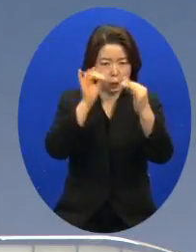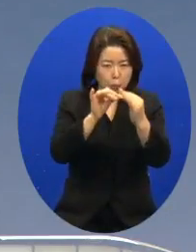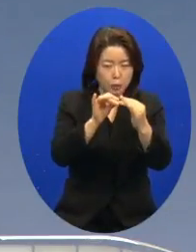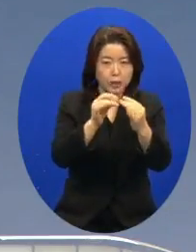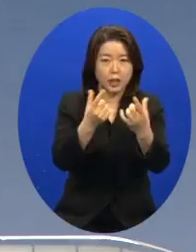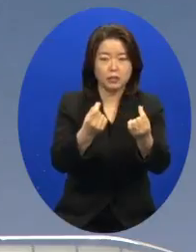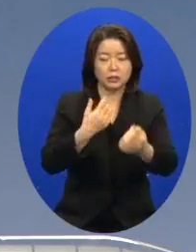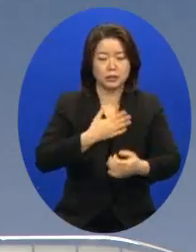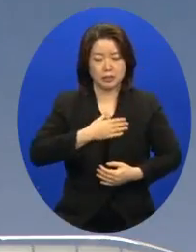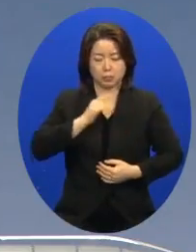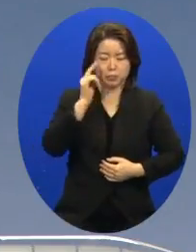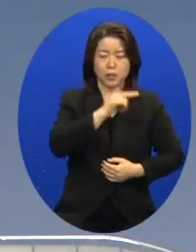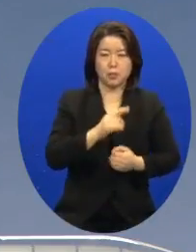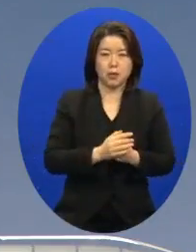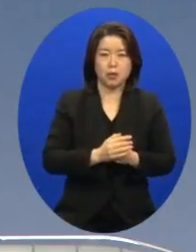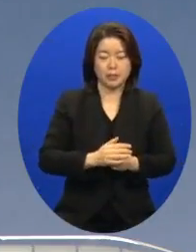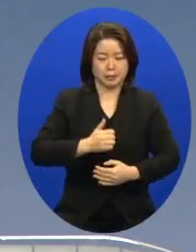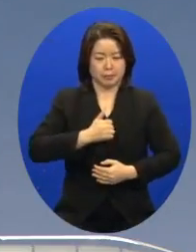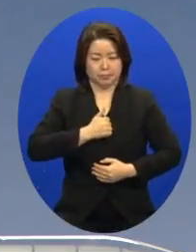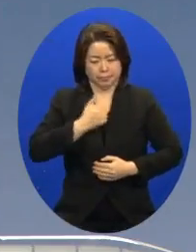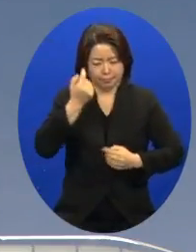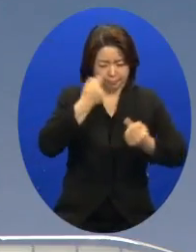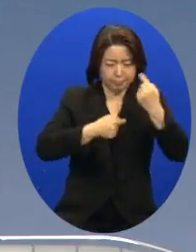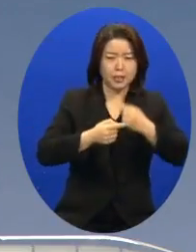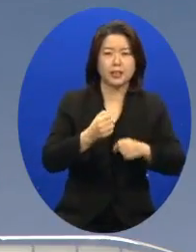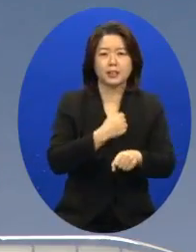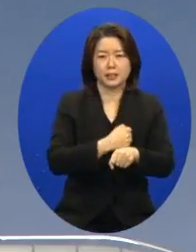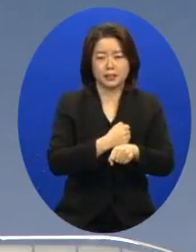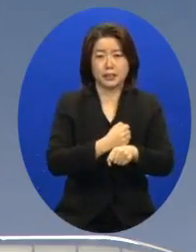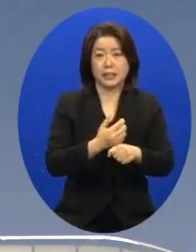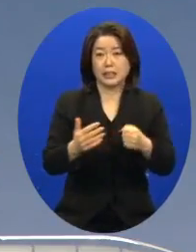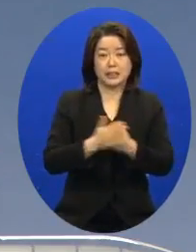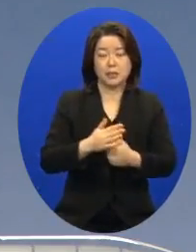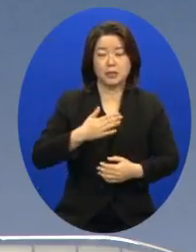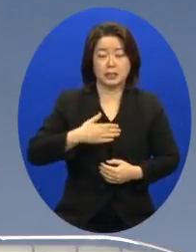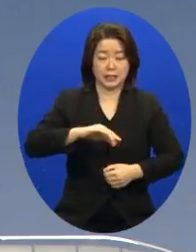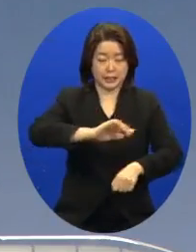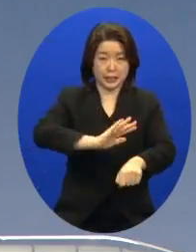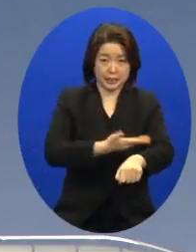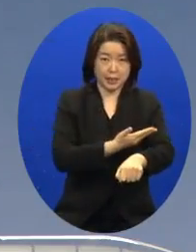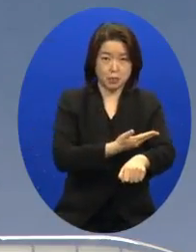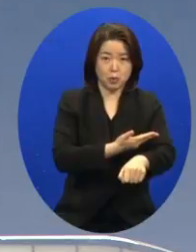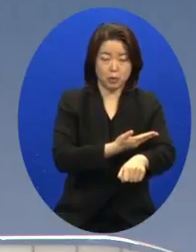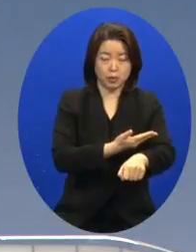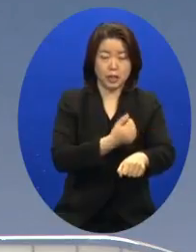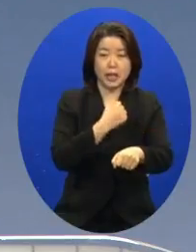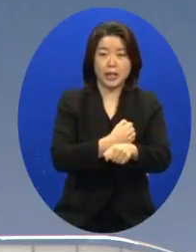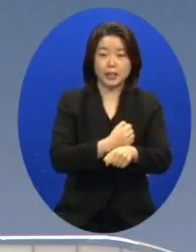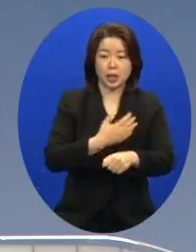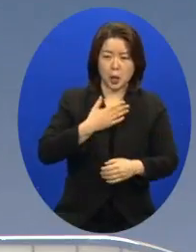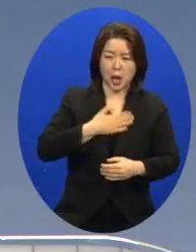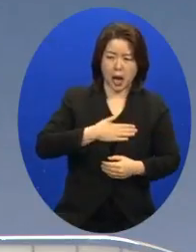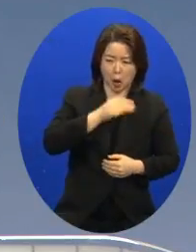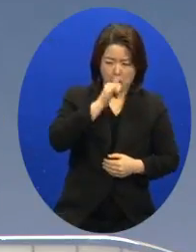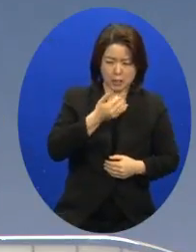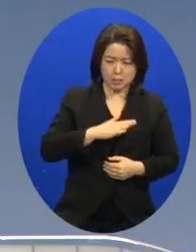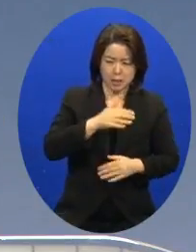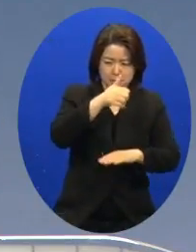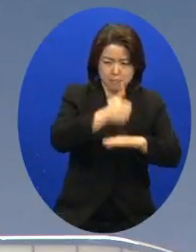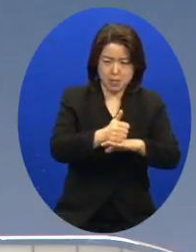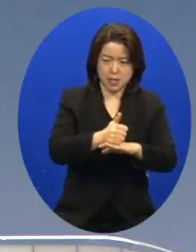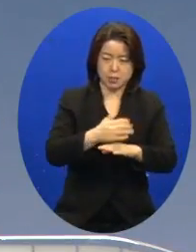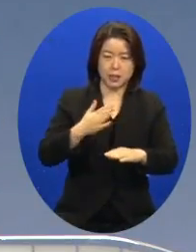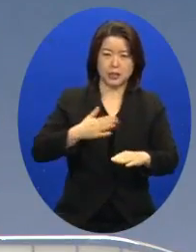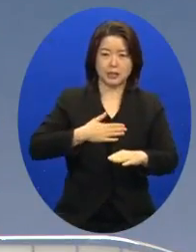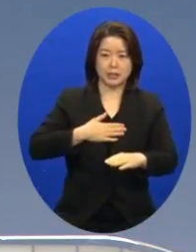너무 기분이 나쁘고 자존심 이상해서 자기는 자기가 잘못 했다고 알면서도 끝까지 자기가 폭